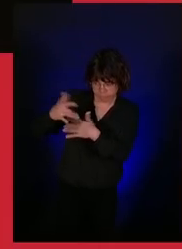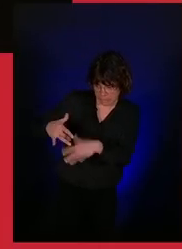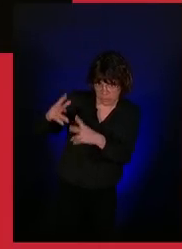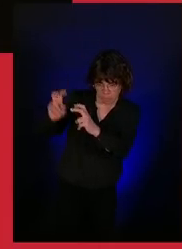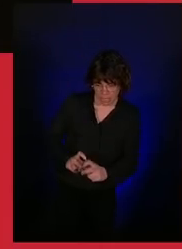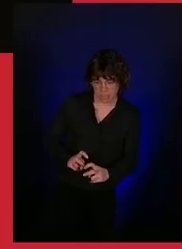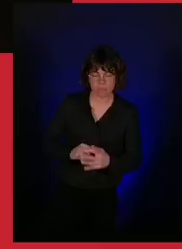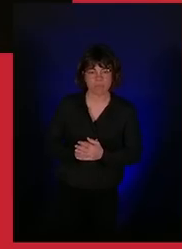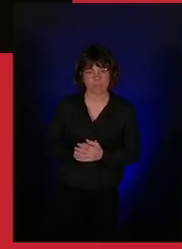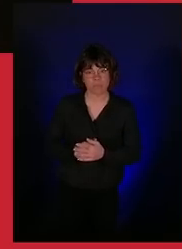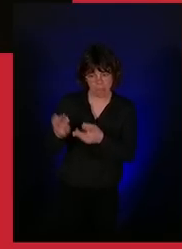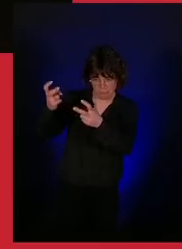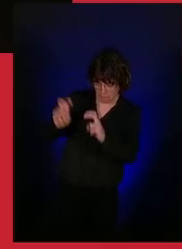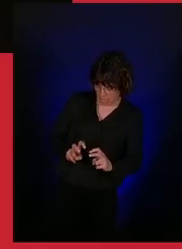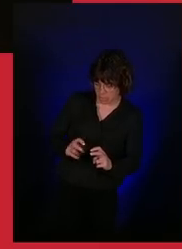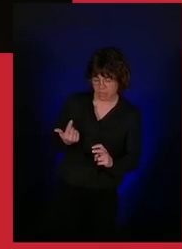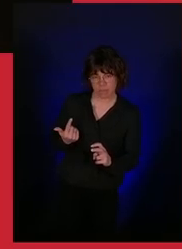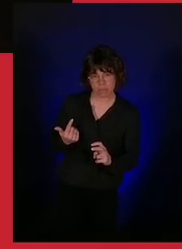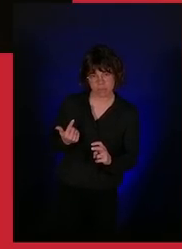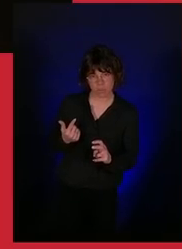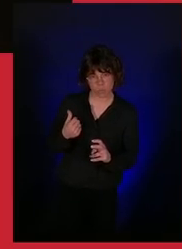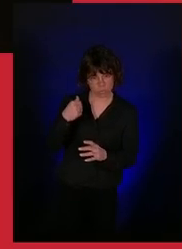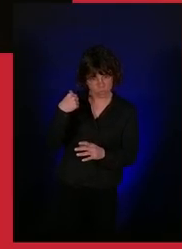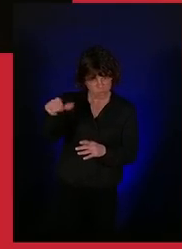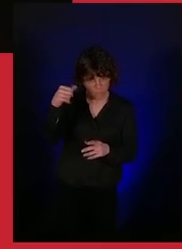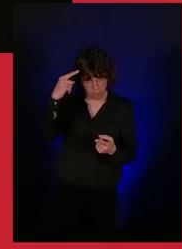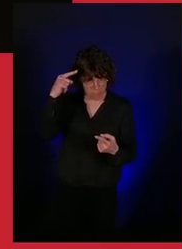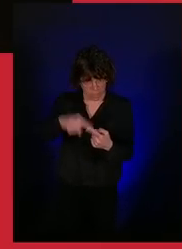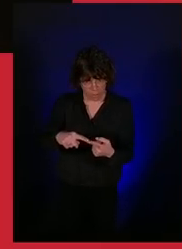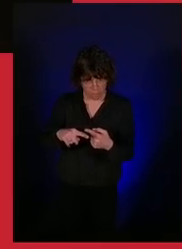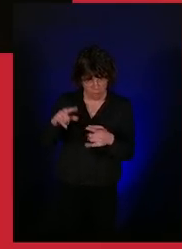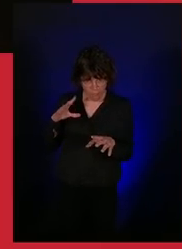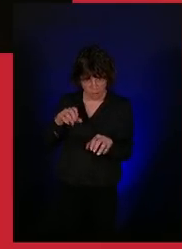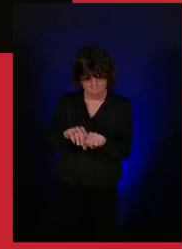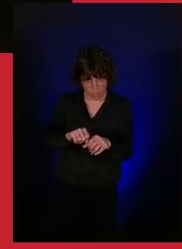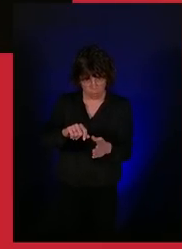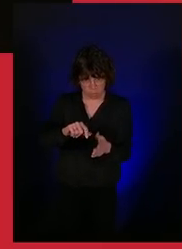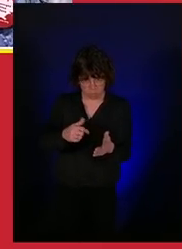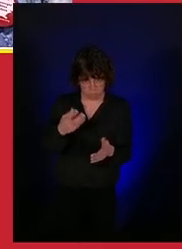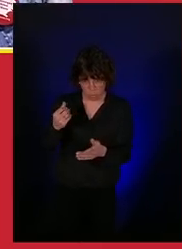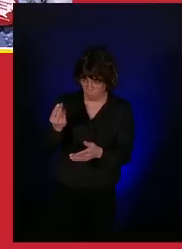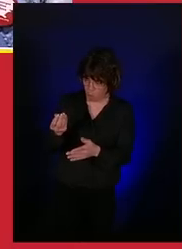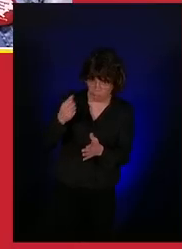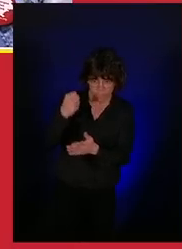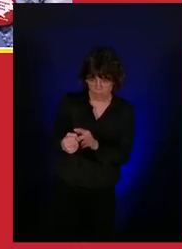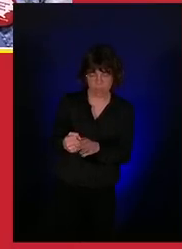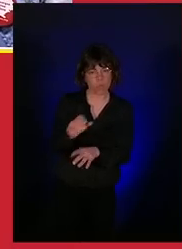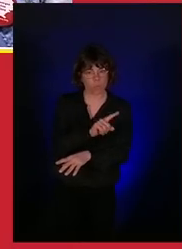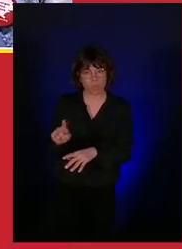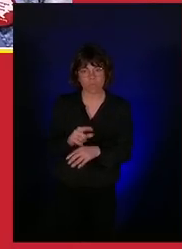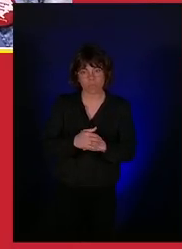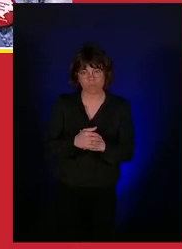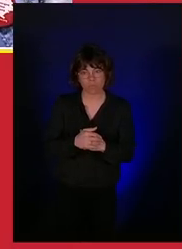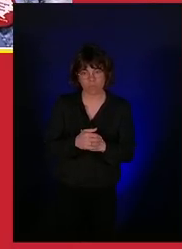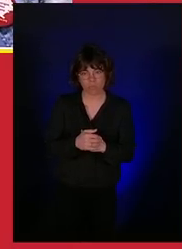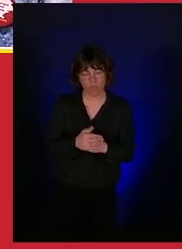Cette réduction n'a pas pour unique but la récupération de moyens financiers. Elle doit tendre également